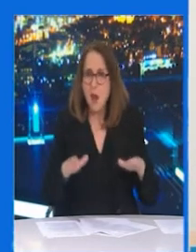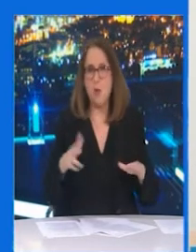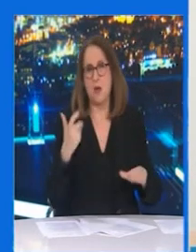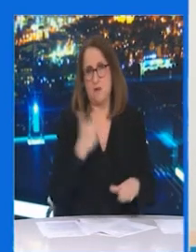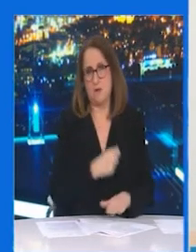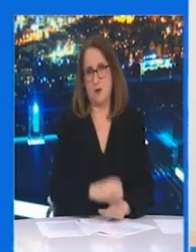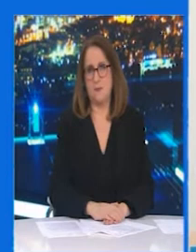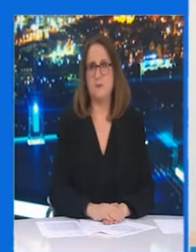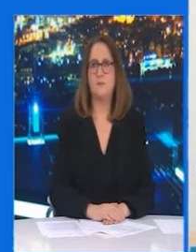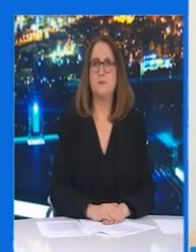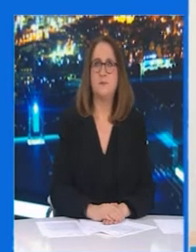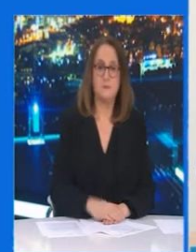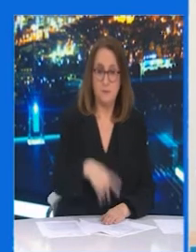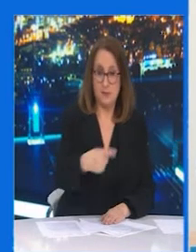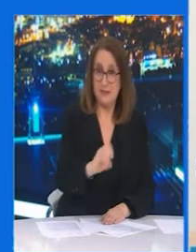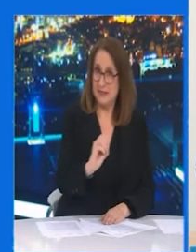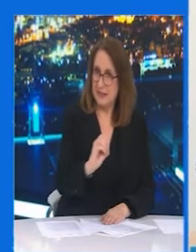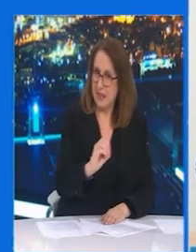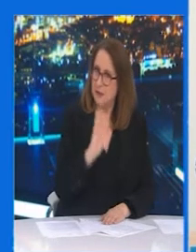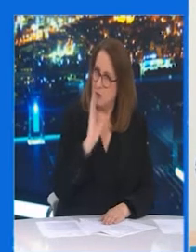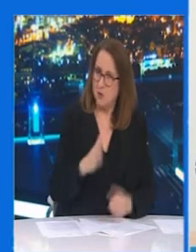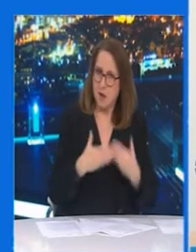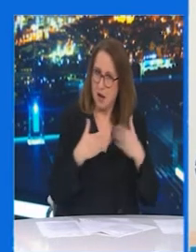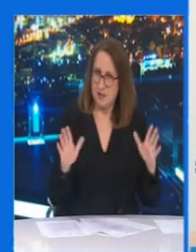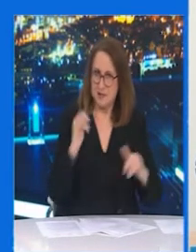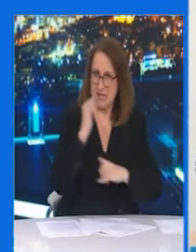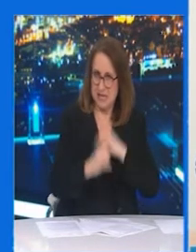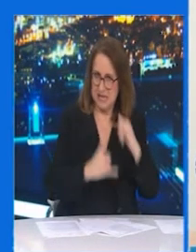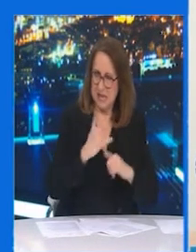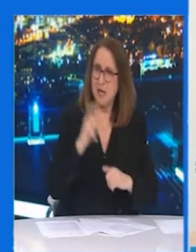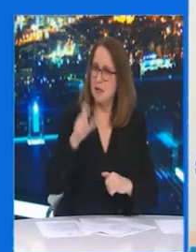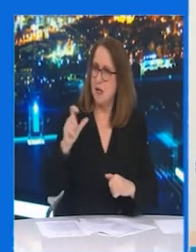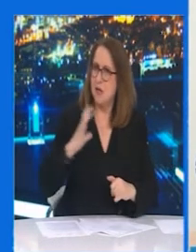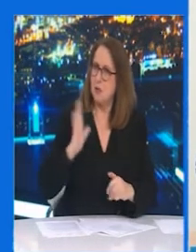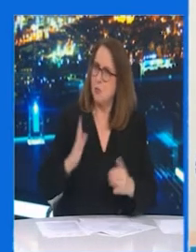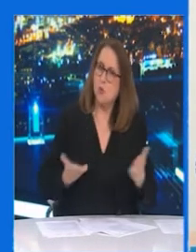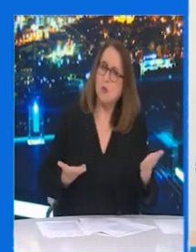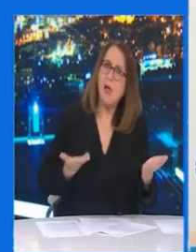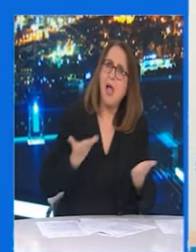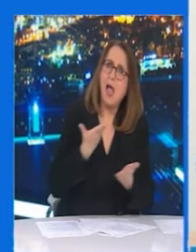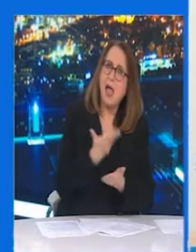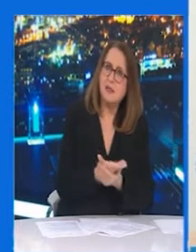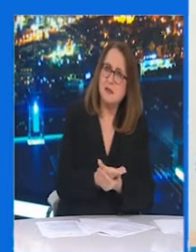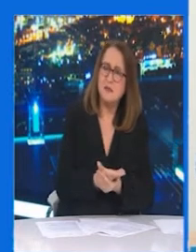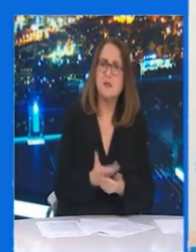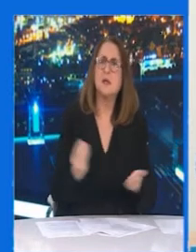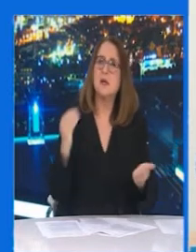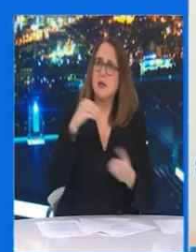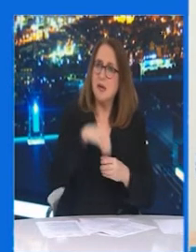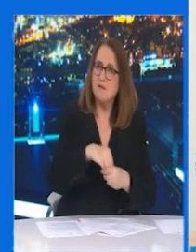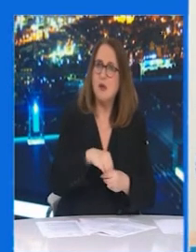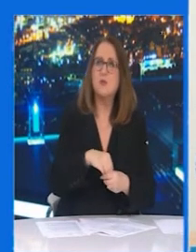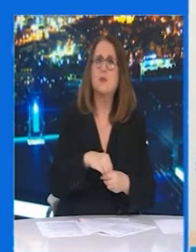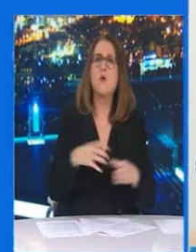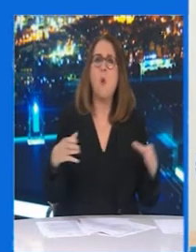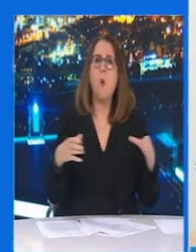embolio.gov.gr αίτηση, όπου πολίτες θα μπορούν να υποβάλουν αίτηση έτσι ώστε να ενταχθούν, αν δεν είναι και πιστεύουν ότι